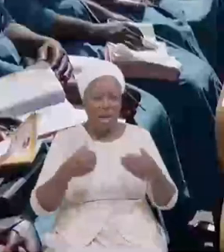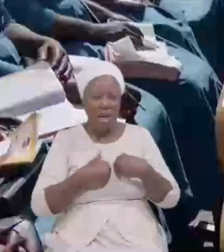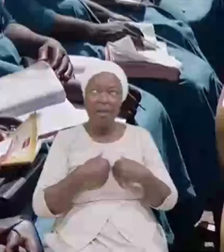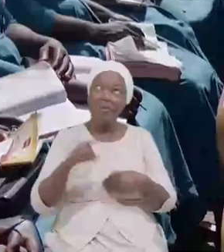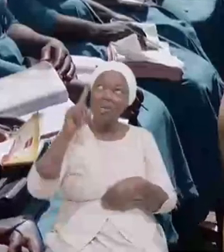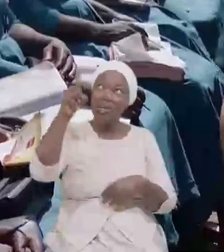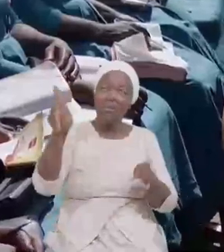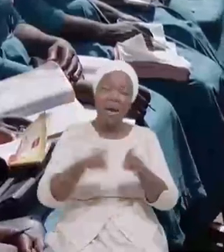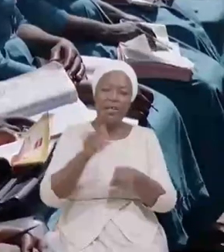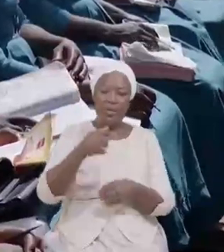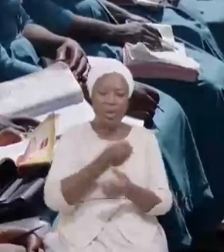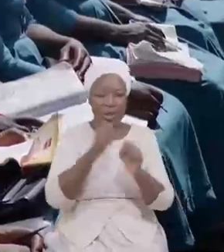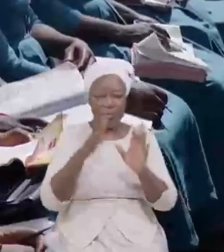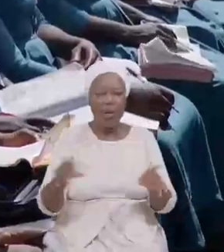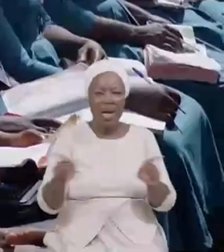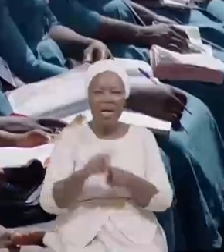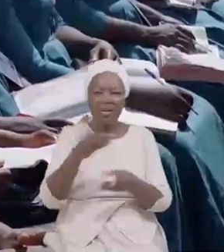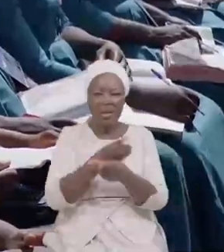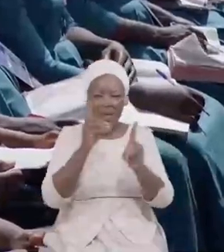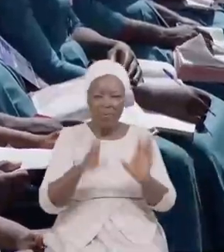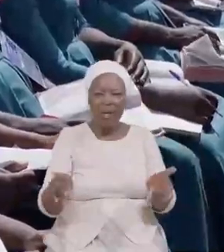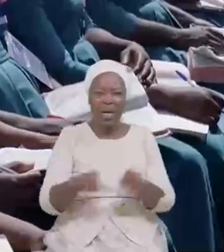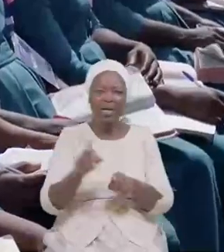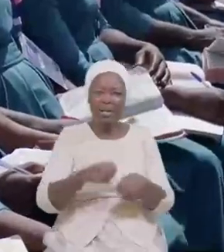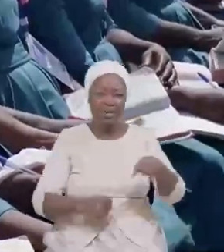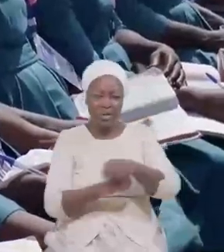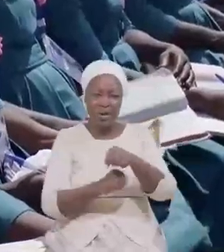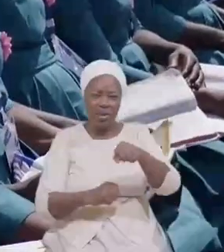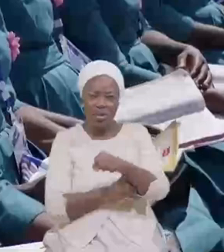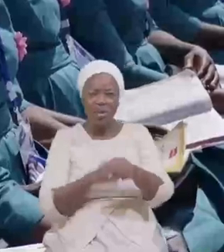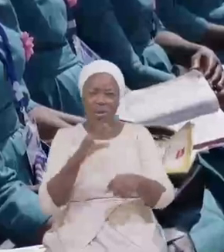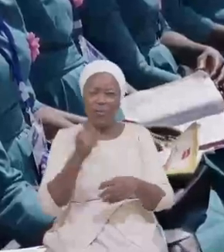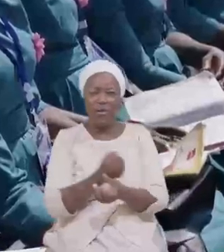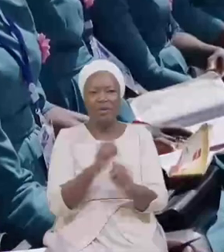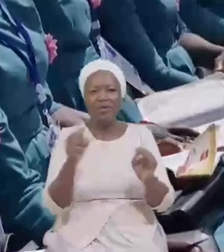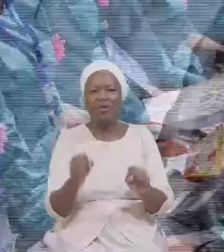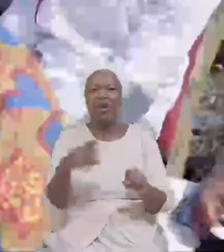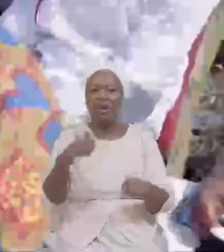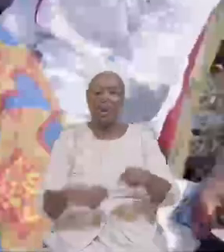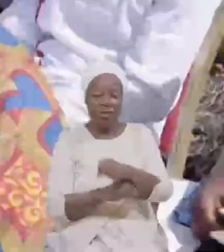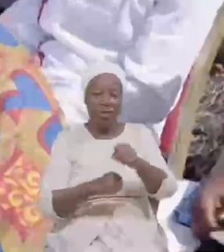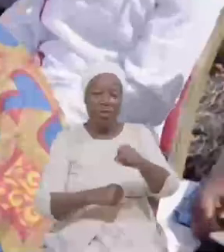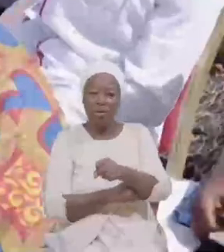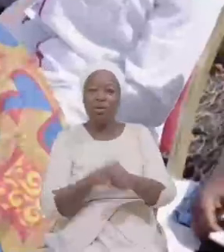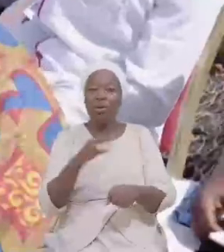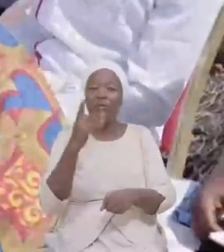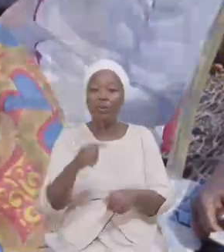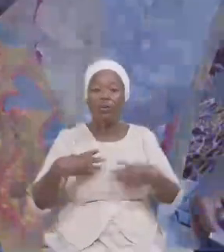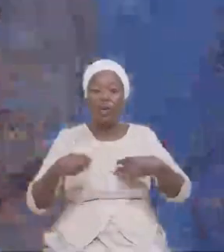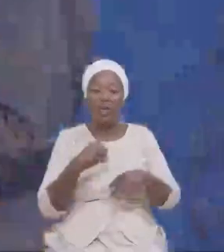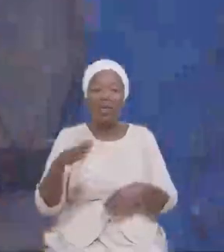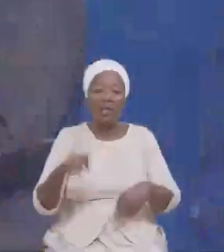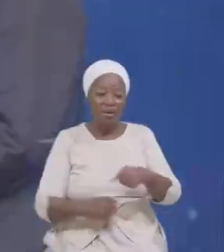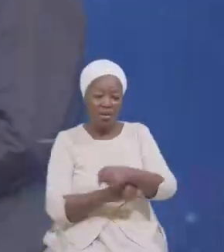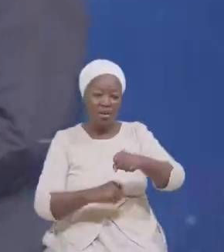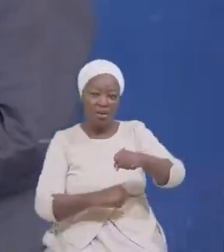comme libérateur. Vous l'aurez comme la pierre angulaire de votre salut. La pierre angulaire de votre guérison. La